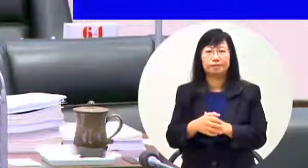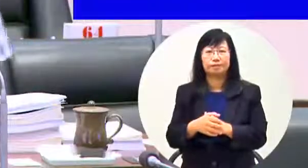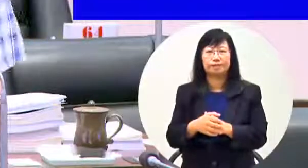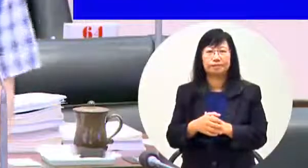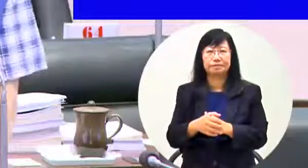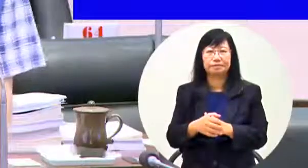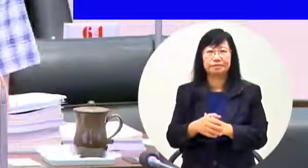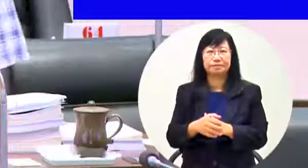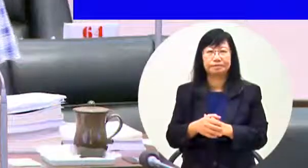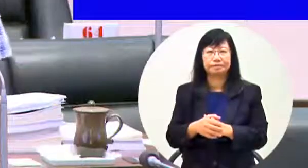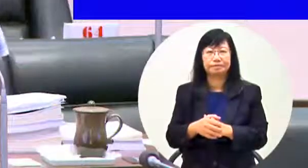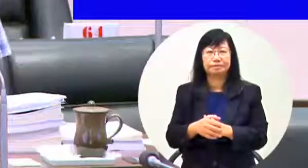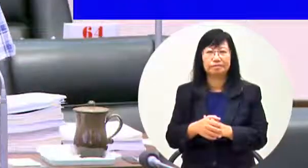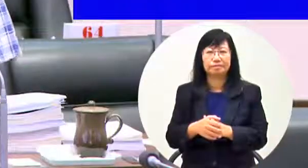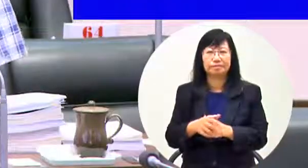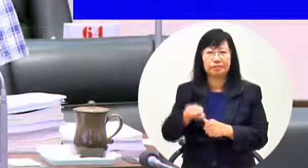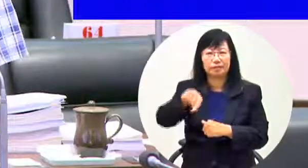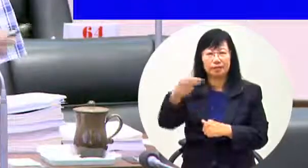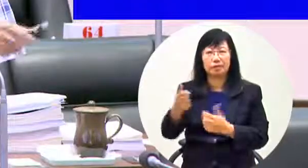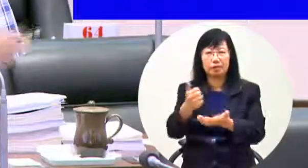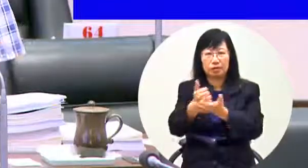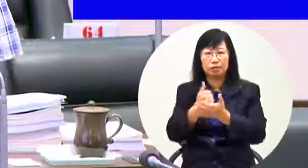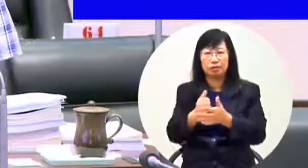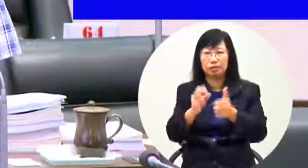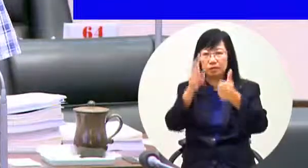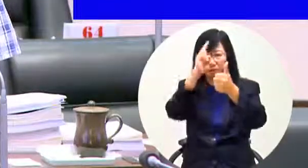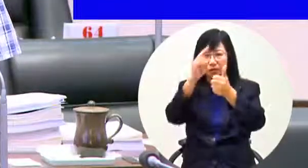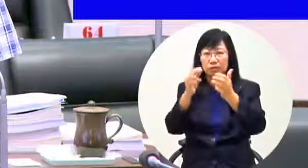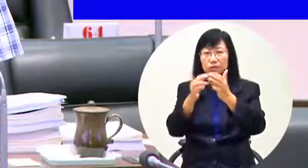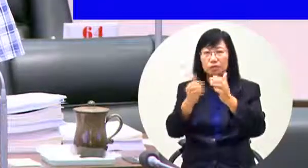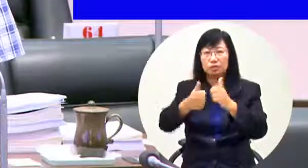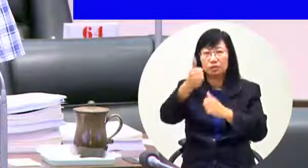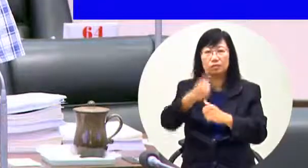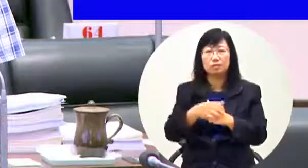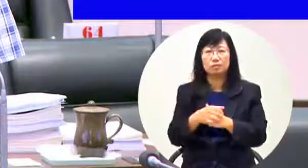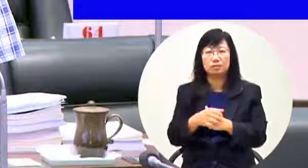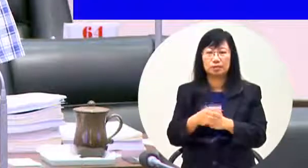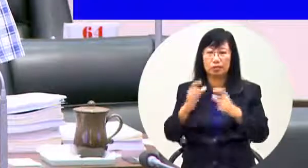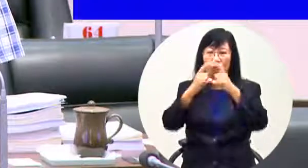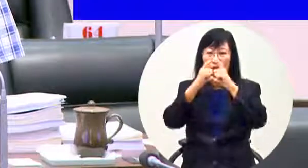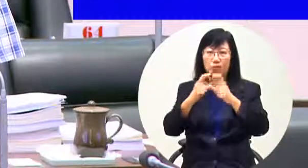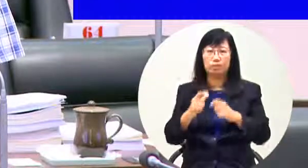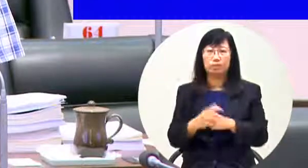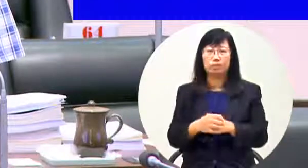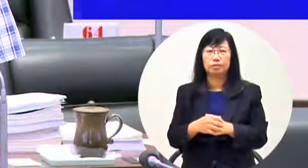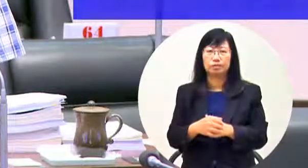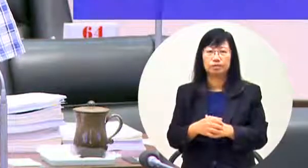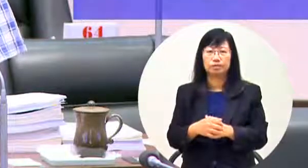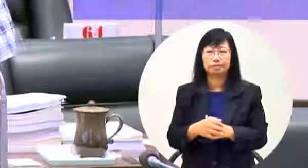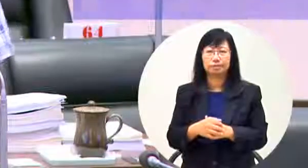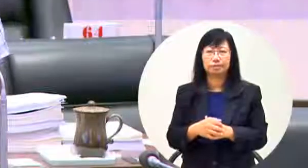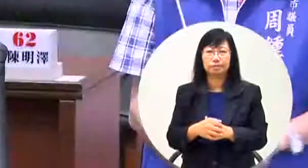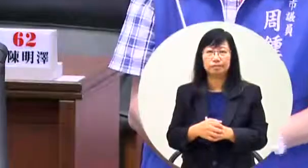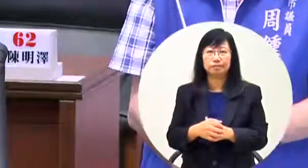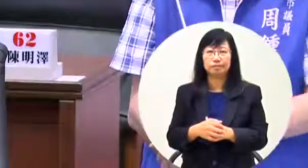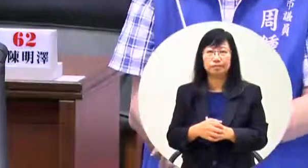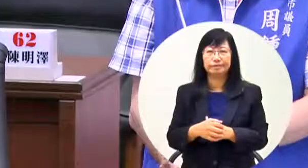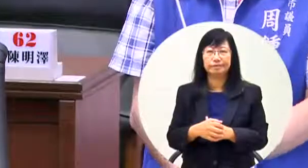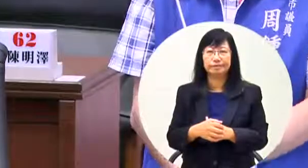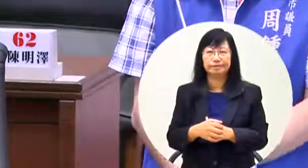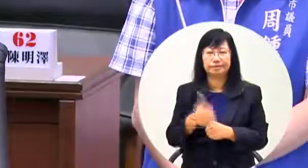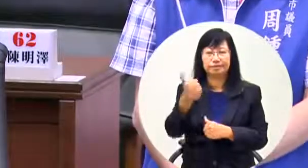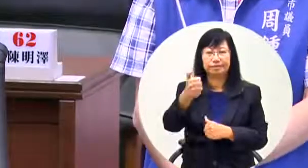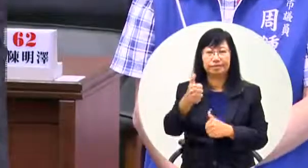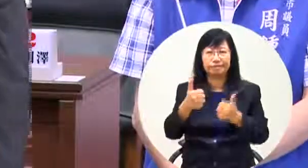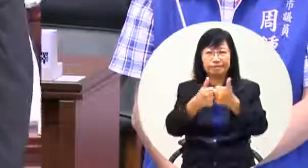许市长，你回应一下哈。 请市长回答。 谢谢议长，谢谢周议员哈。